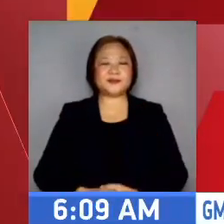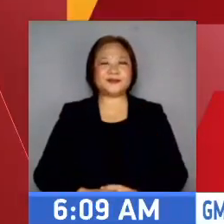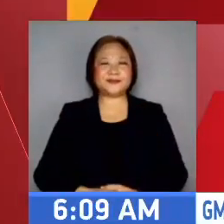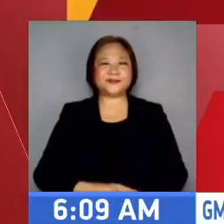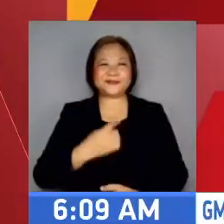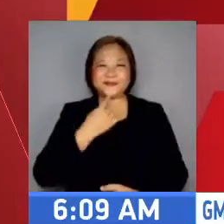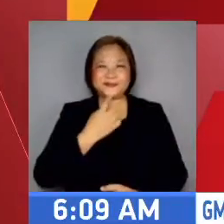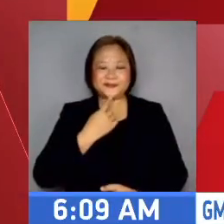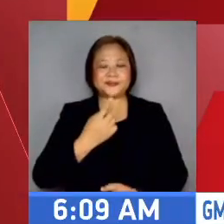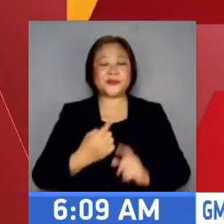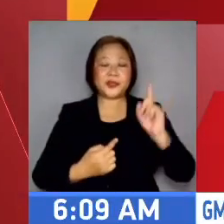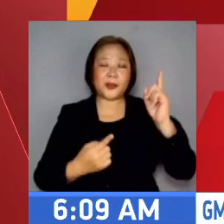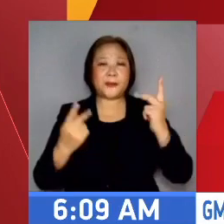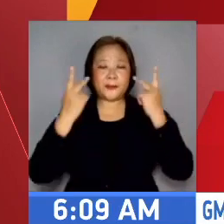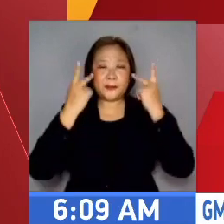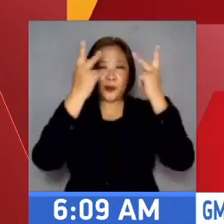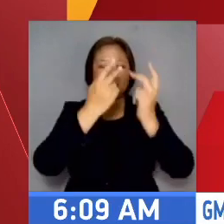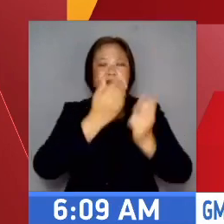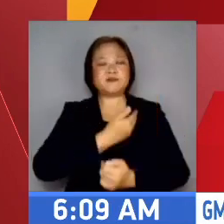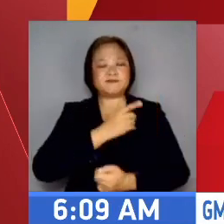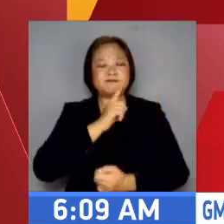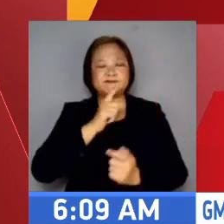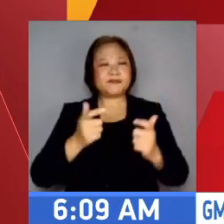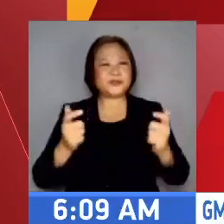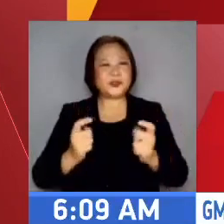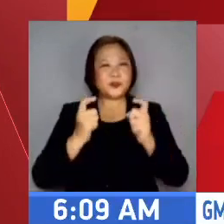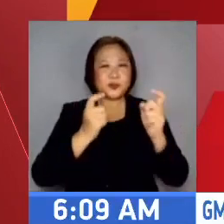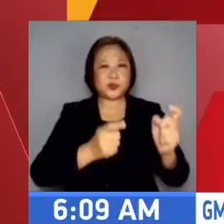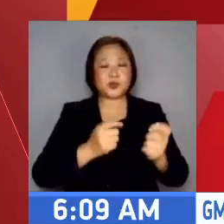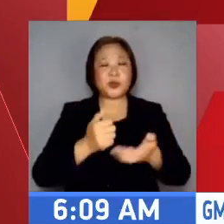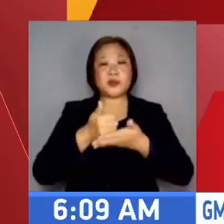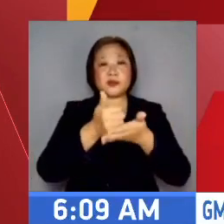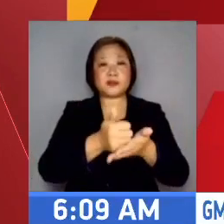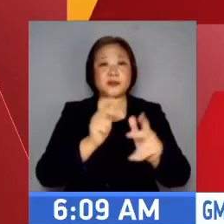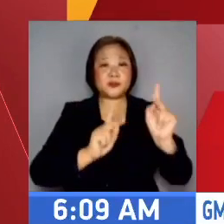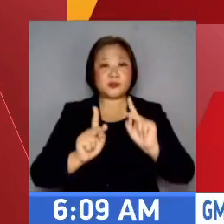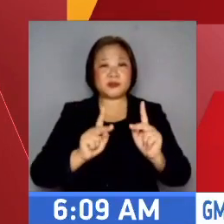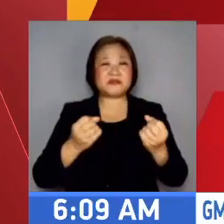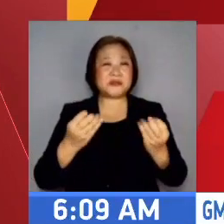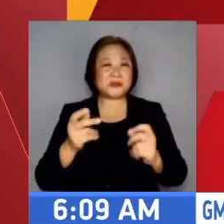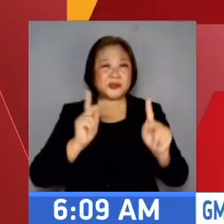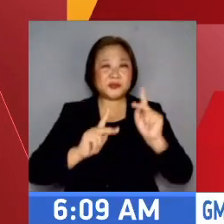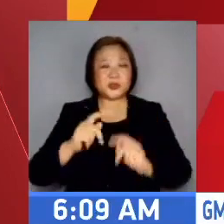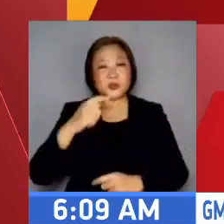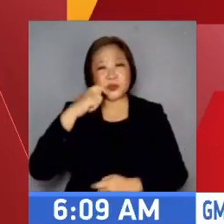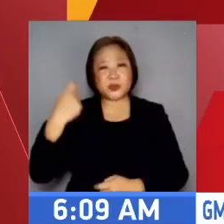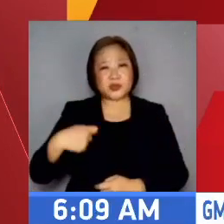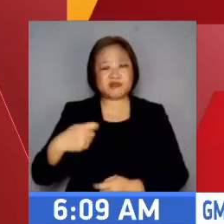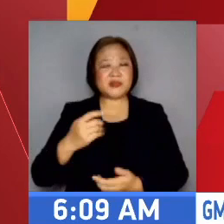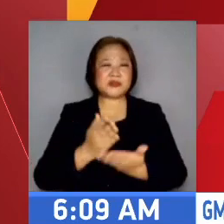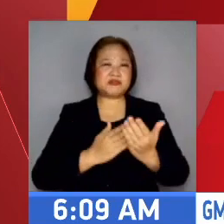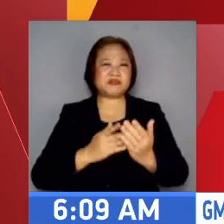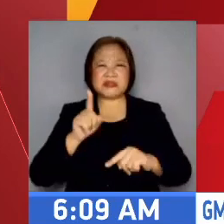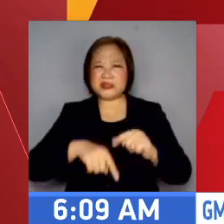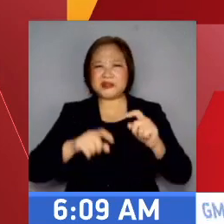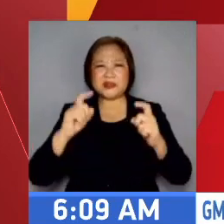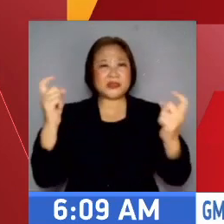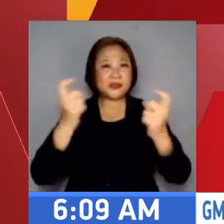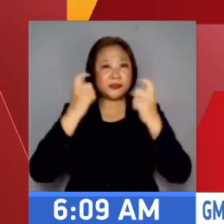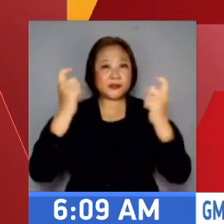sa kapwa, lalo't marami ngayong taga-Ukraine ang tila hindi makapagdiriwang ng Pasko dahil nawala ng